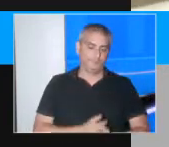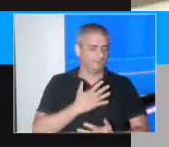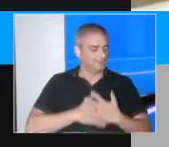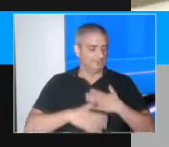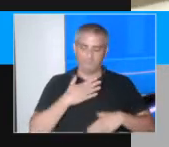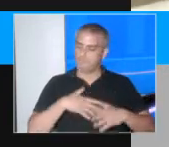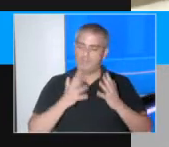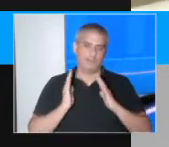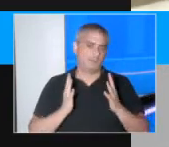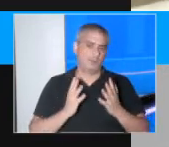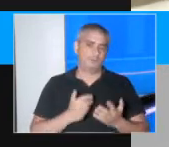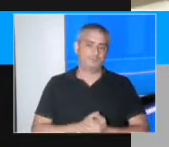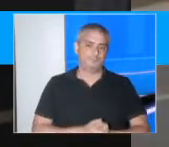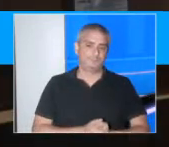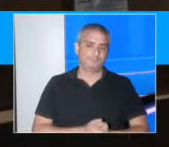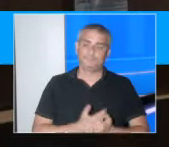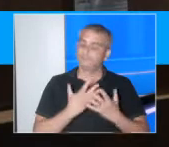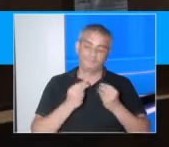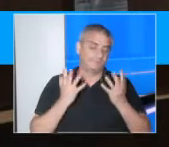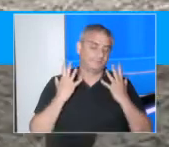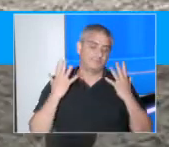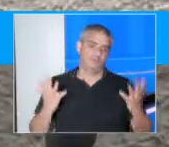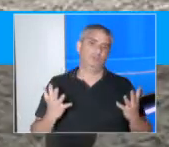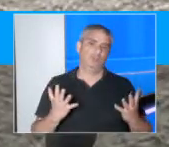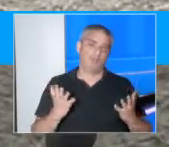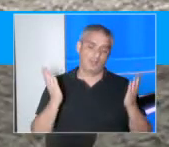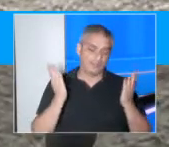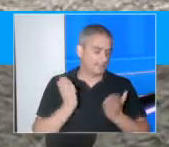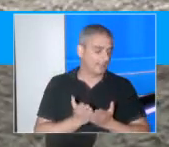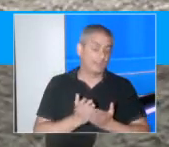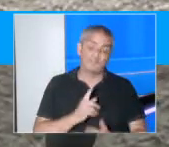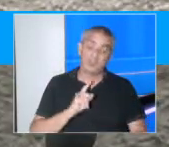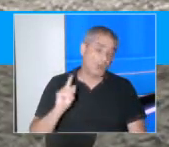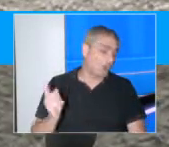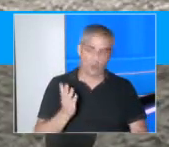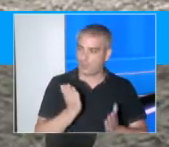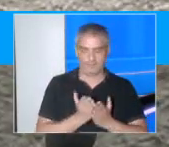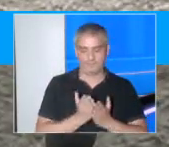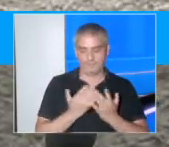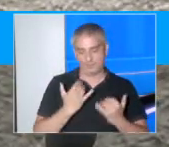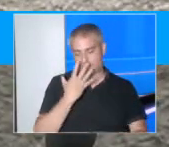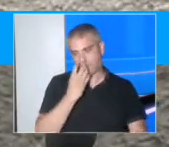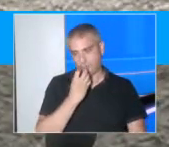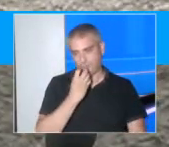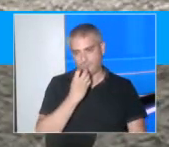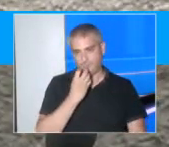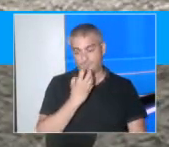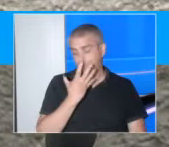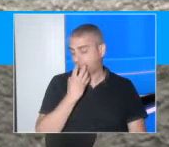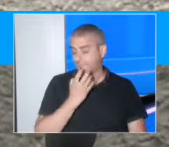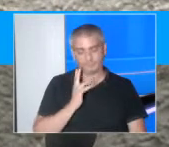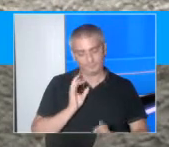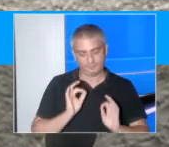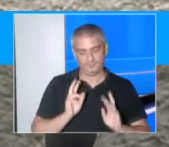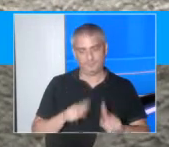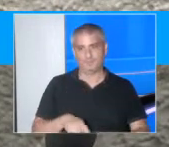וסימפטי מאוד, ואבידה גדולה, אבידה גדולה לנגב, כל הנגב היום עצוב, טרגדיה